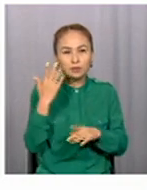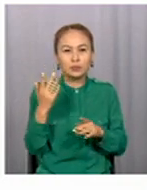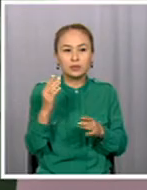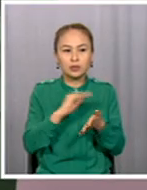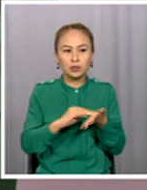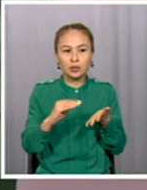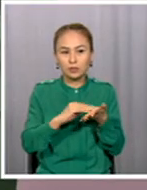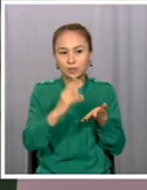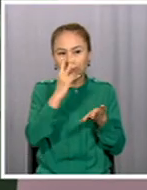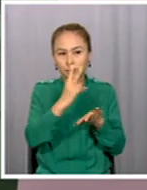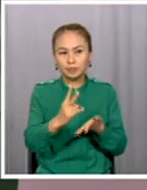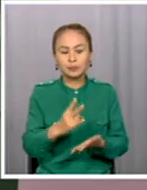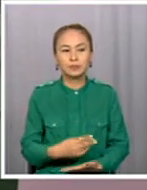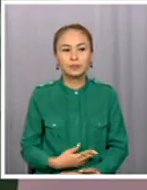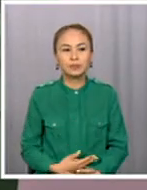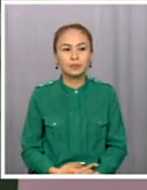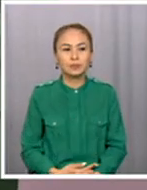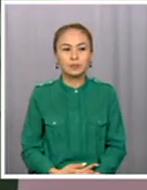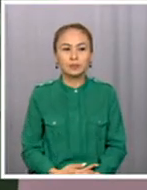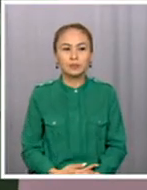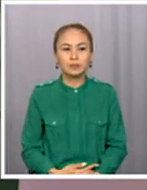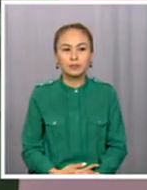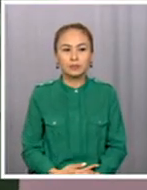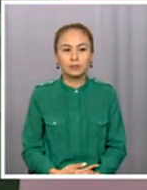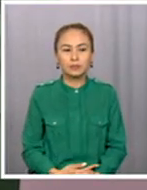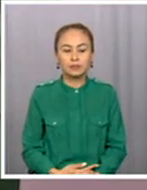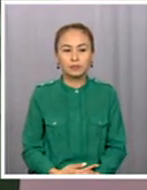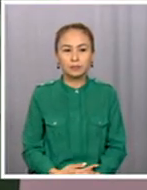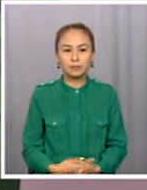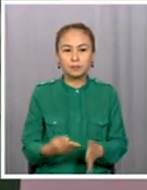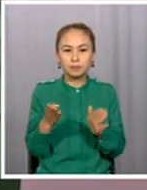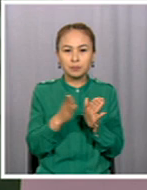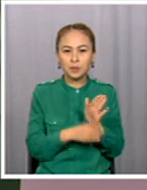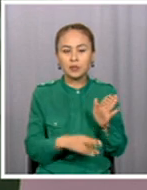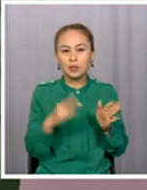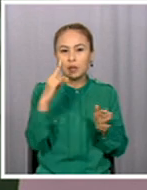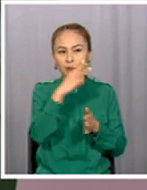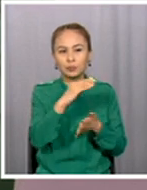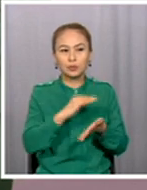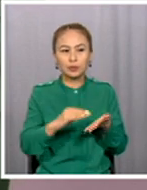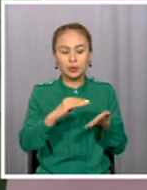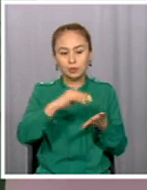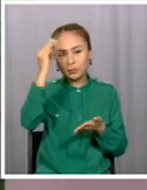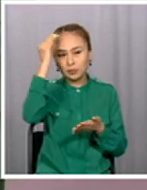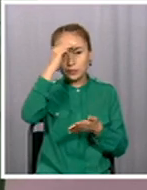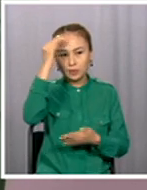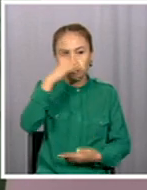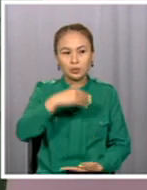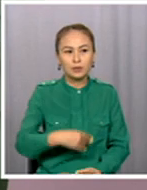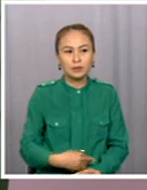сақтаңдар. Және жазған кезде қатесіз жазуға тырысыңдар.